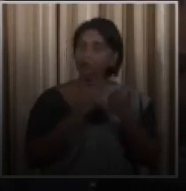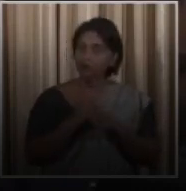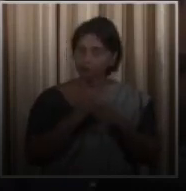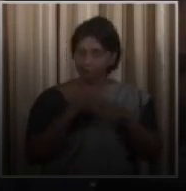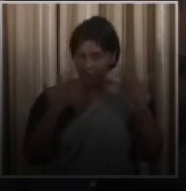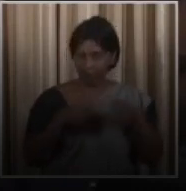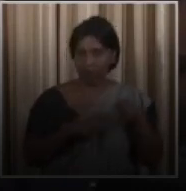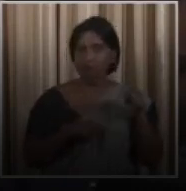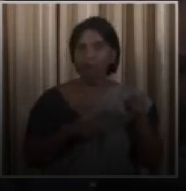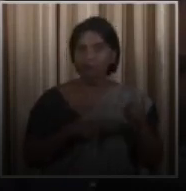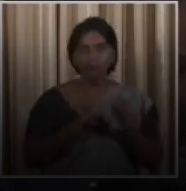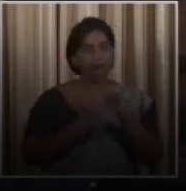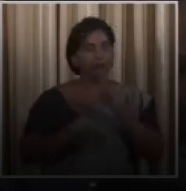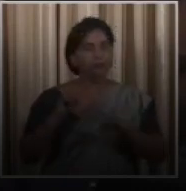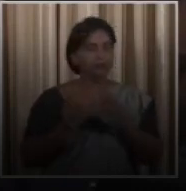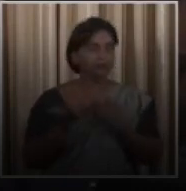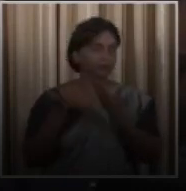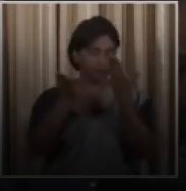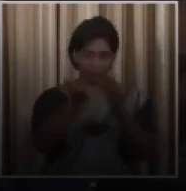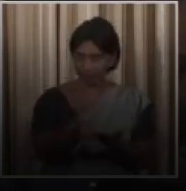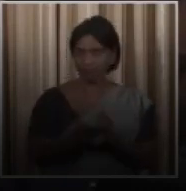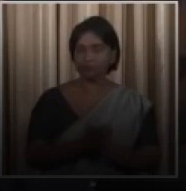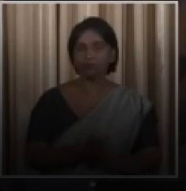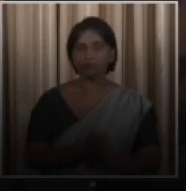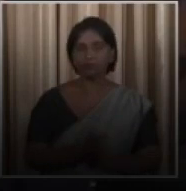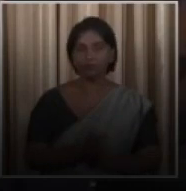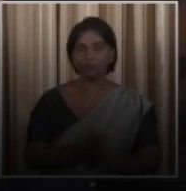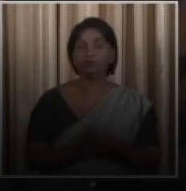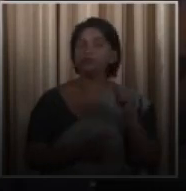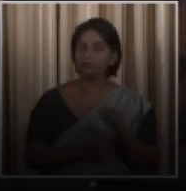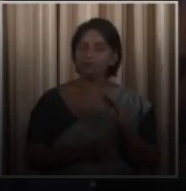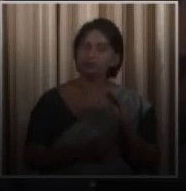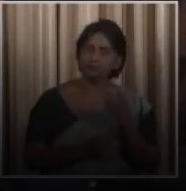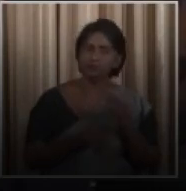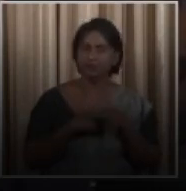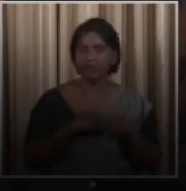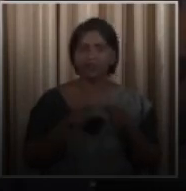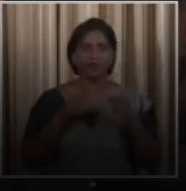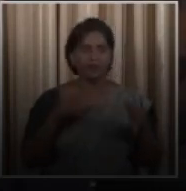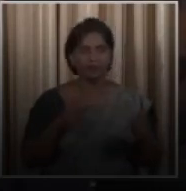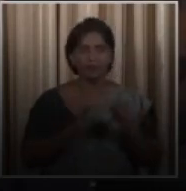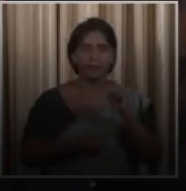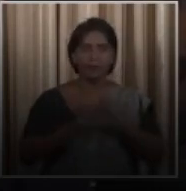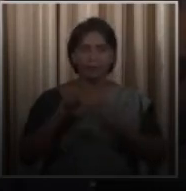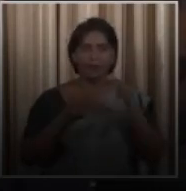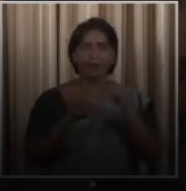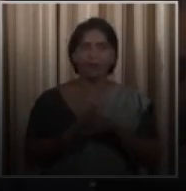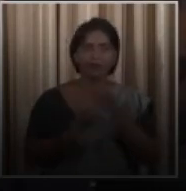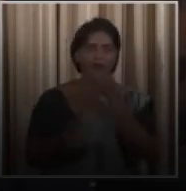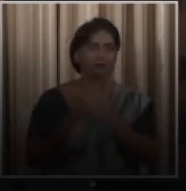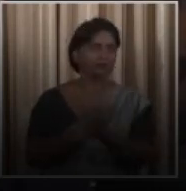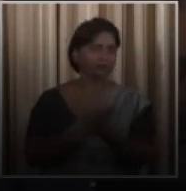කරලා මේ පාර්ලිමේන්තුවට ඉදිරිපත් කරා. ඒක යම් කිසි හේතුවක් නිසා විපක්ෂය මේ පාර්ලිමේන්තුව ඇතුළේදීම ගිනි